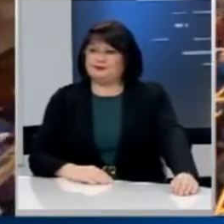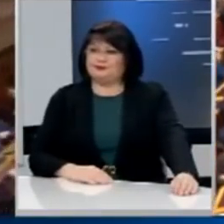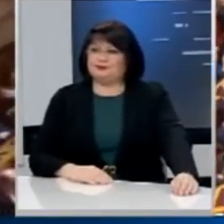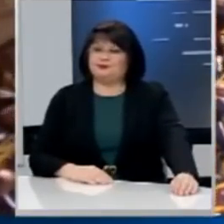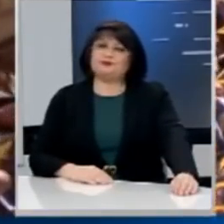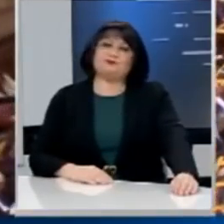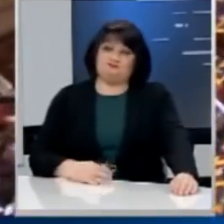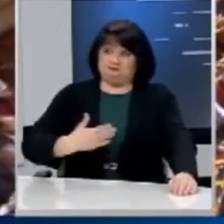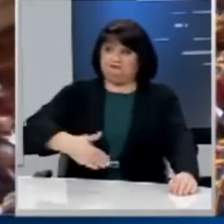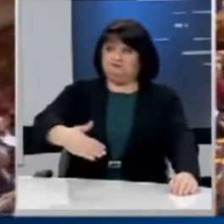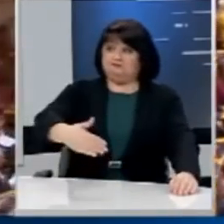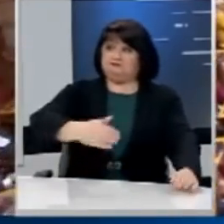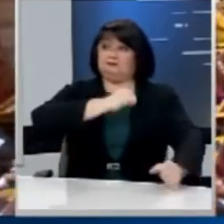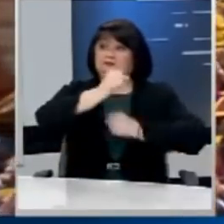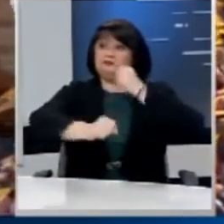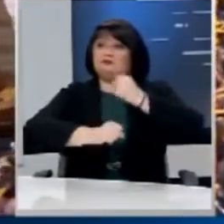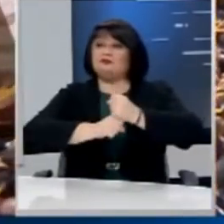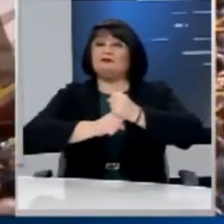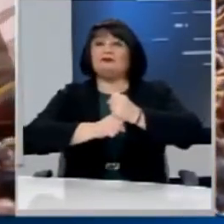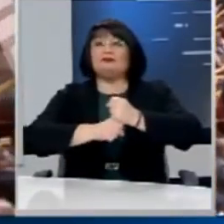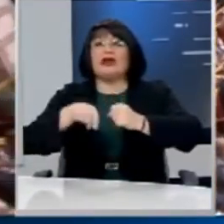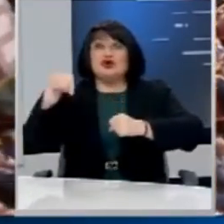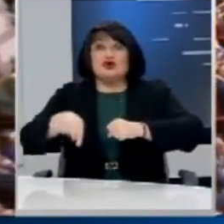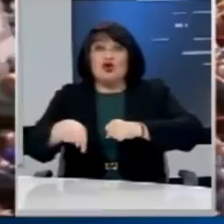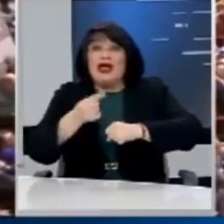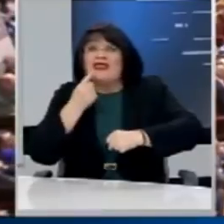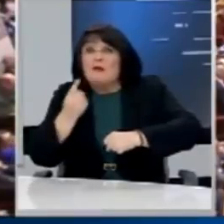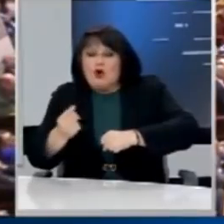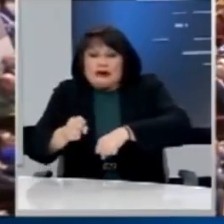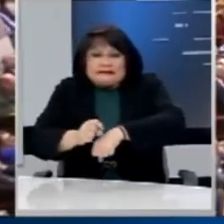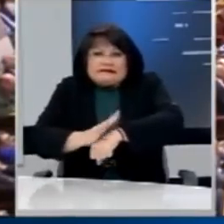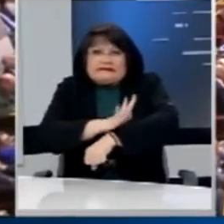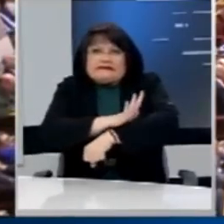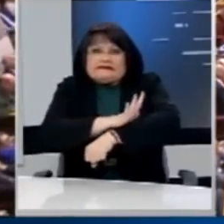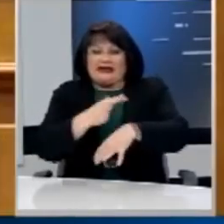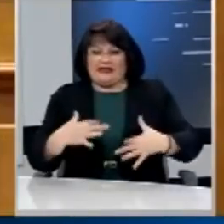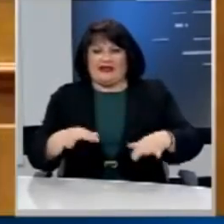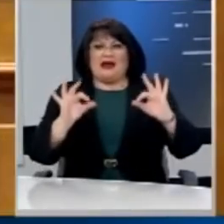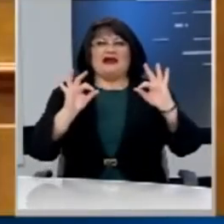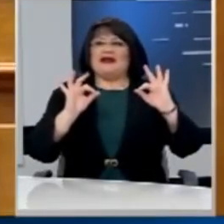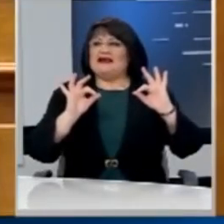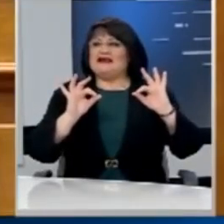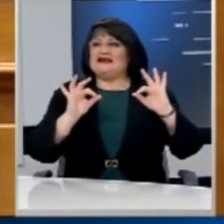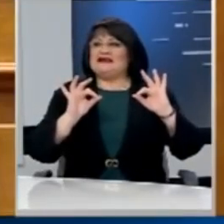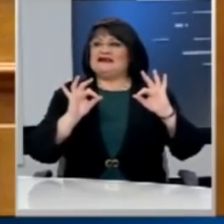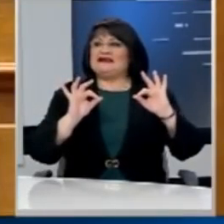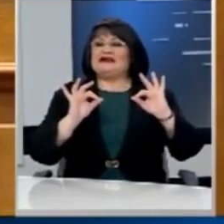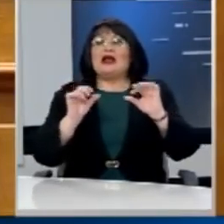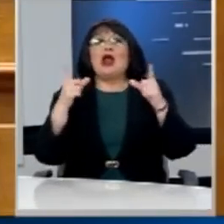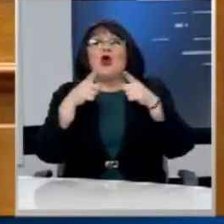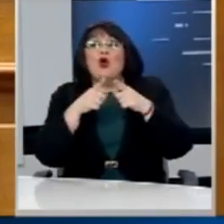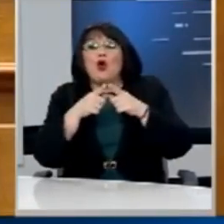Και μέσα στο χρόνο, τώρα είναι που θα ανατριχιάσετε, θα ξεκινήσει η